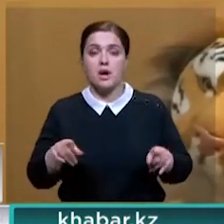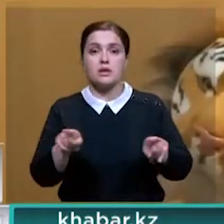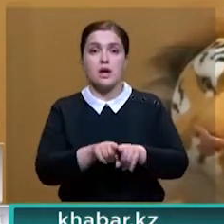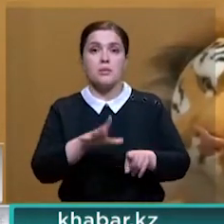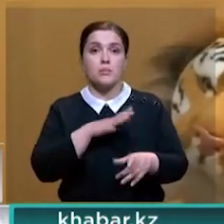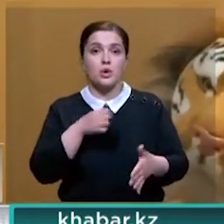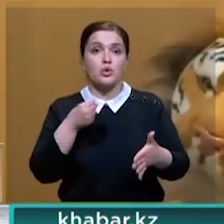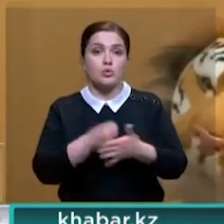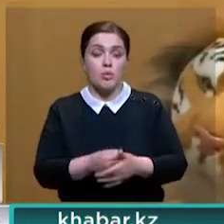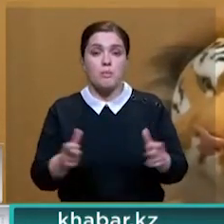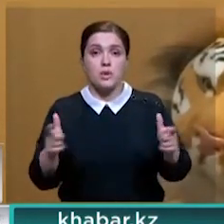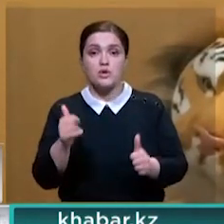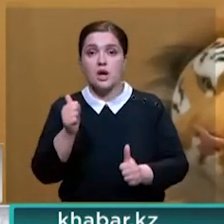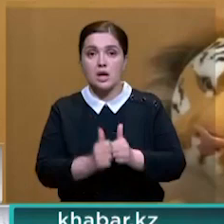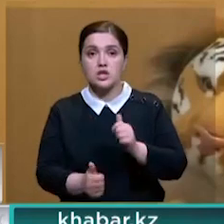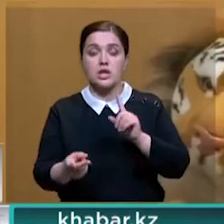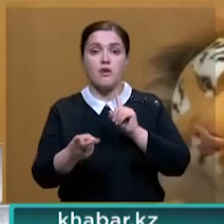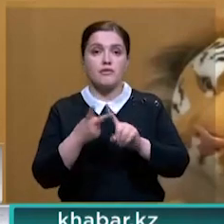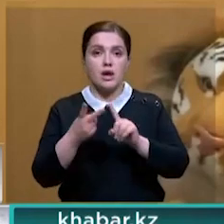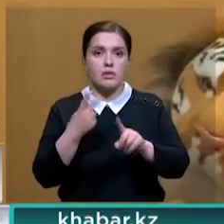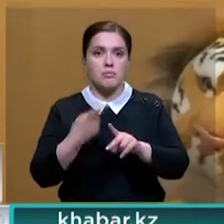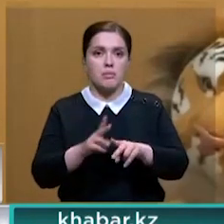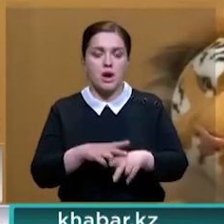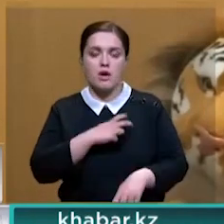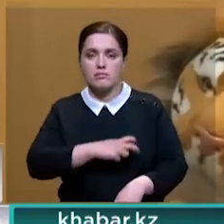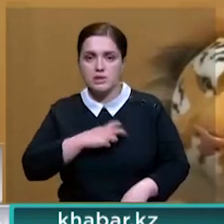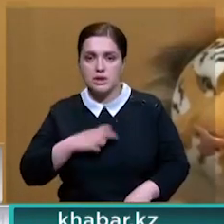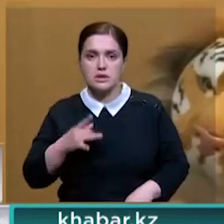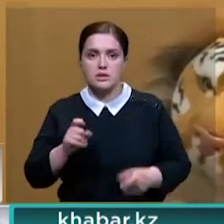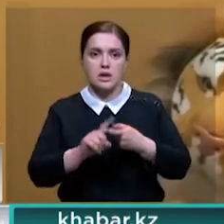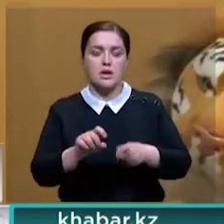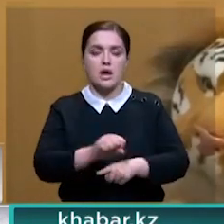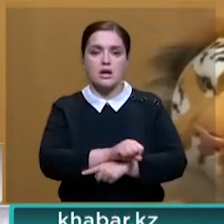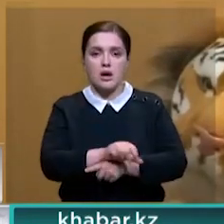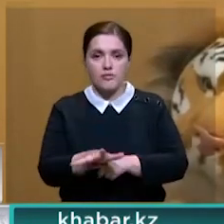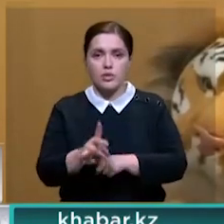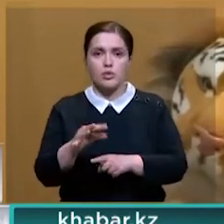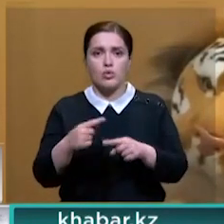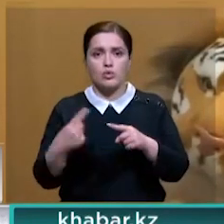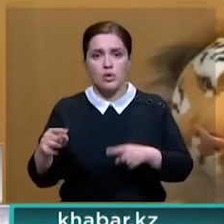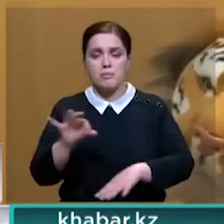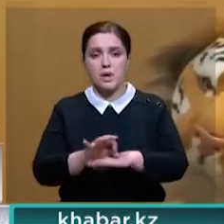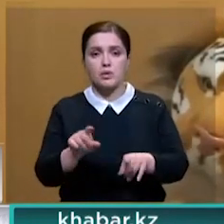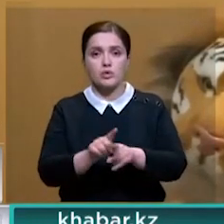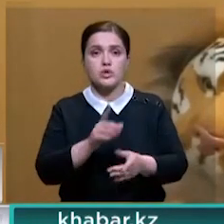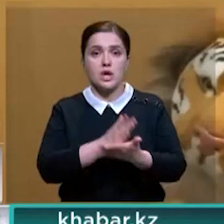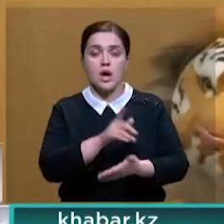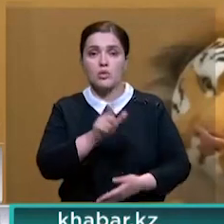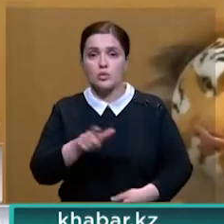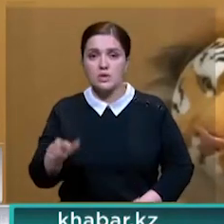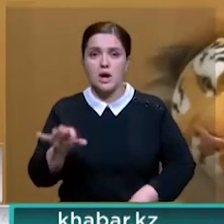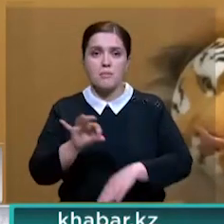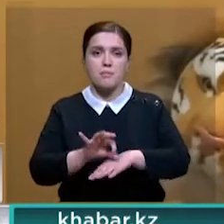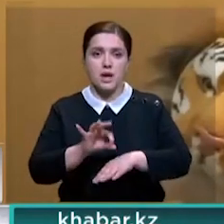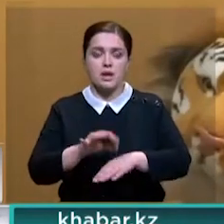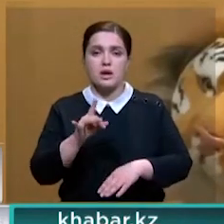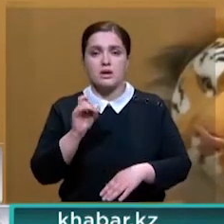пандемии сегодня каждый второй индиец зоне риска из-за коронавируса но не стоит забывать и о других болезнях для людей больных диабетом